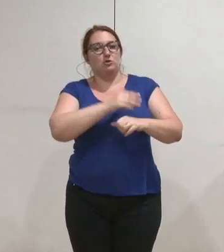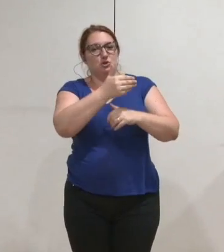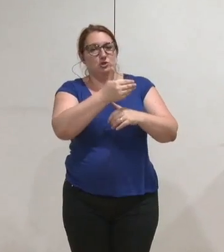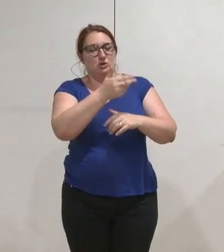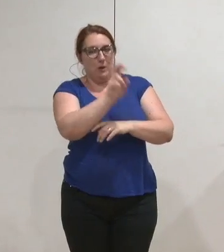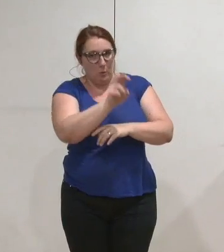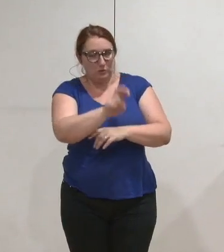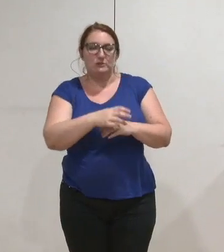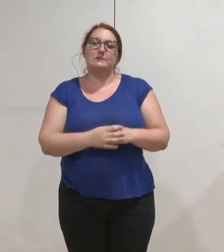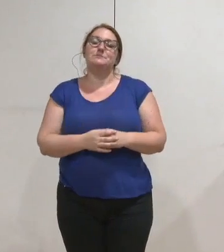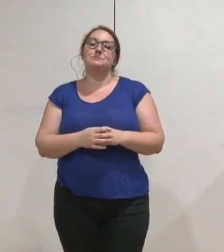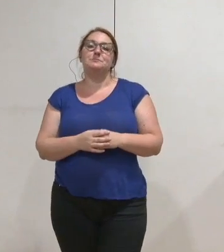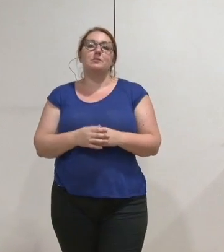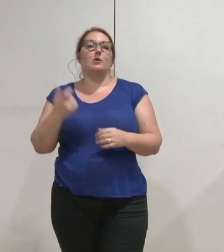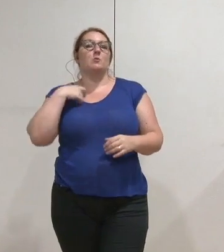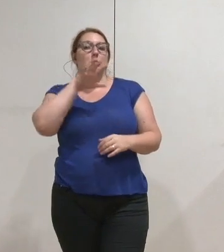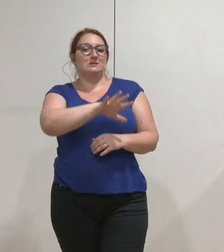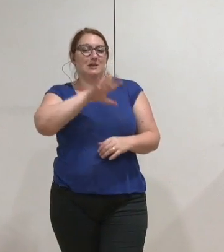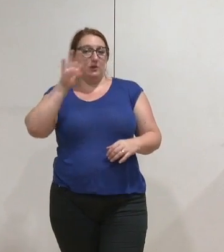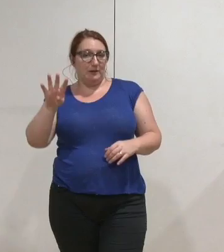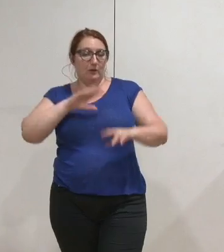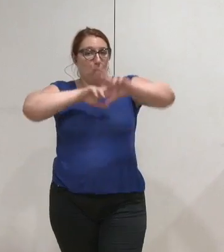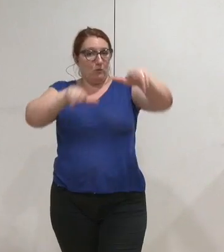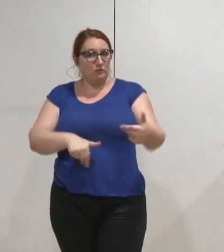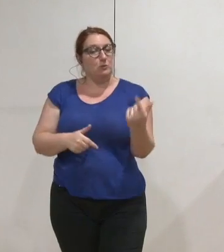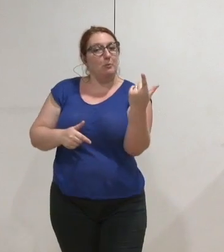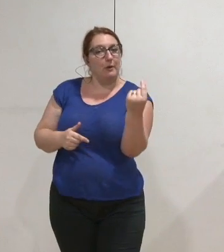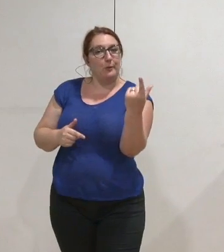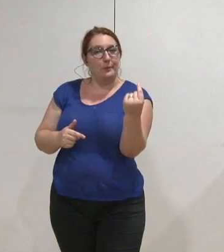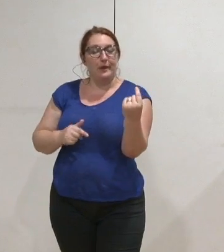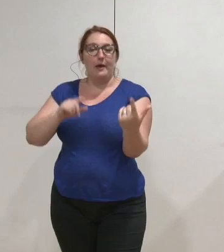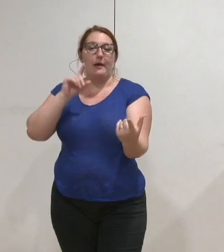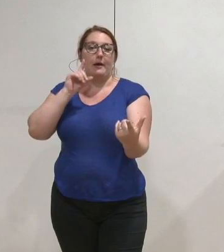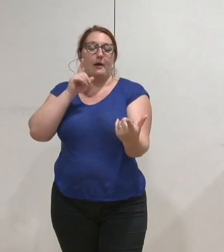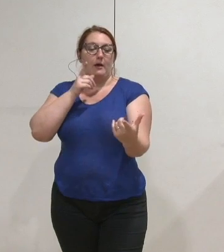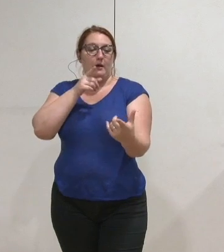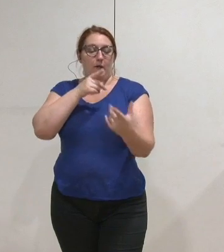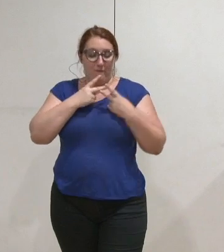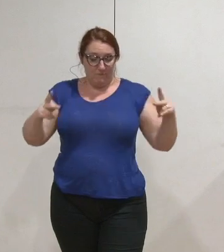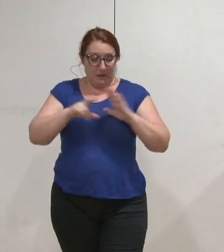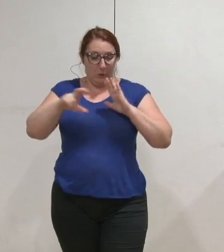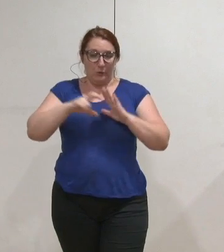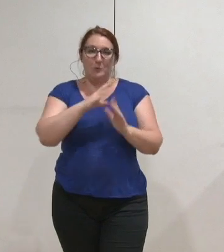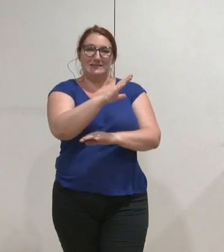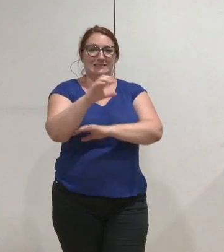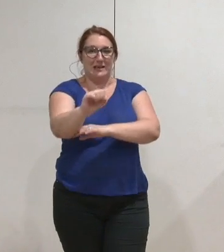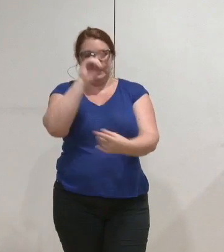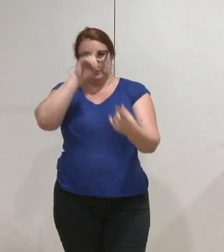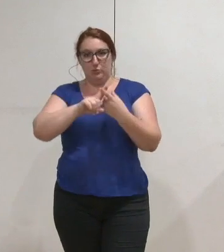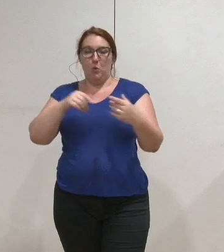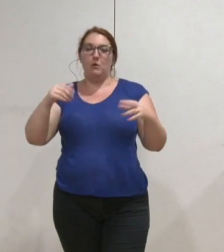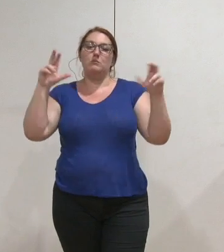écologistes la délibération numéro 54 c'est une convention de partenariat entre la Ville de Grenoble et CCAS pour le